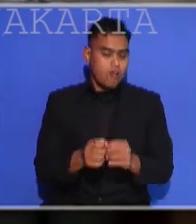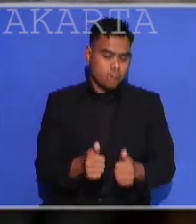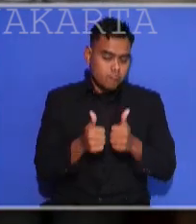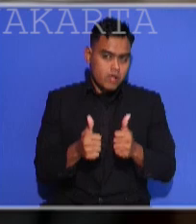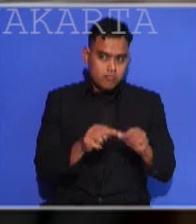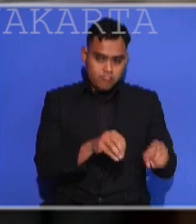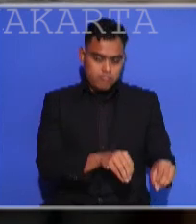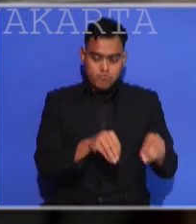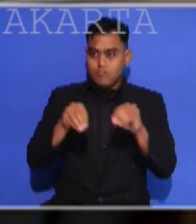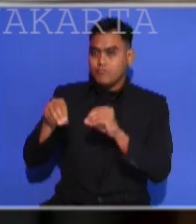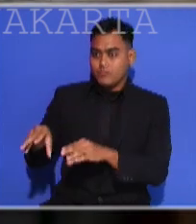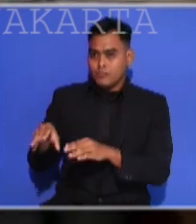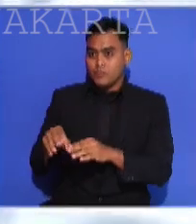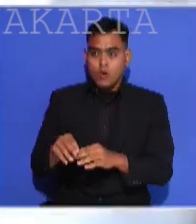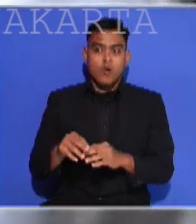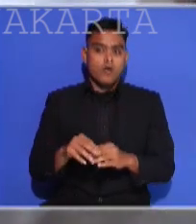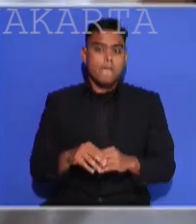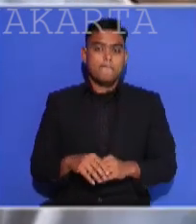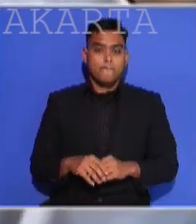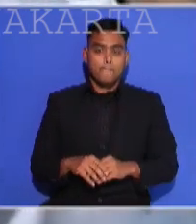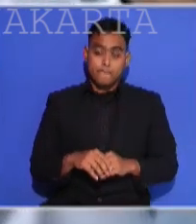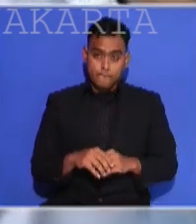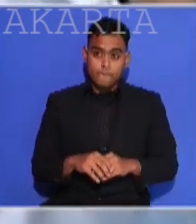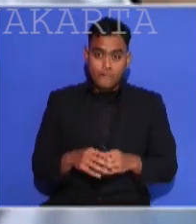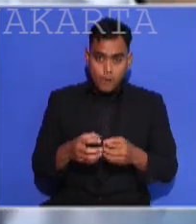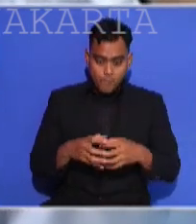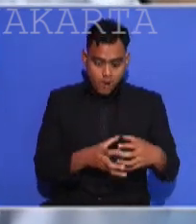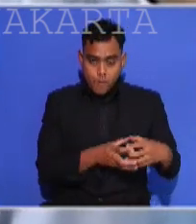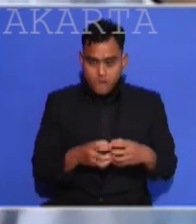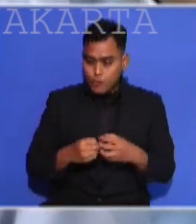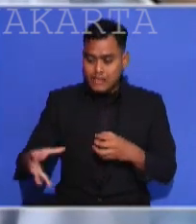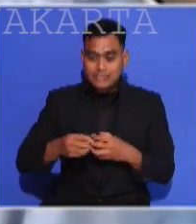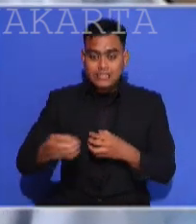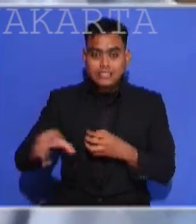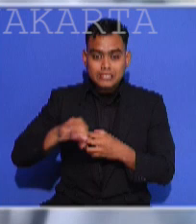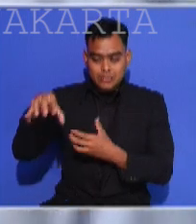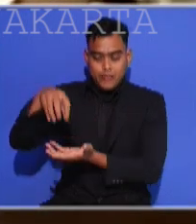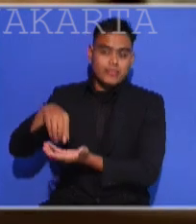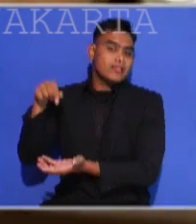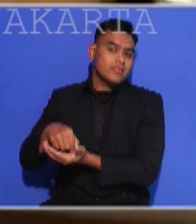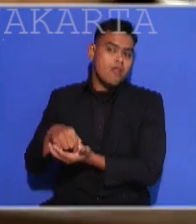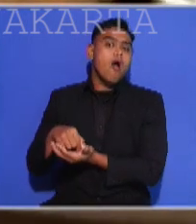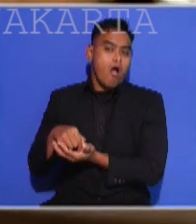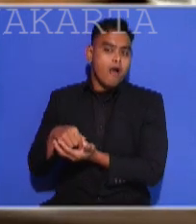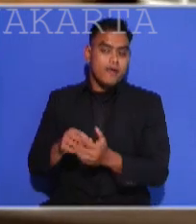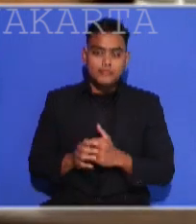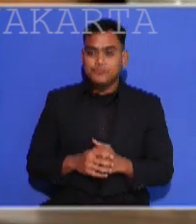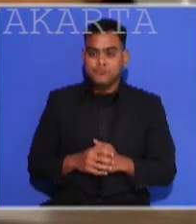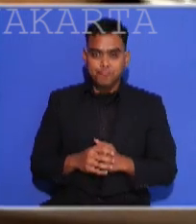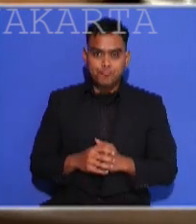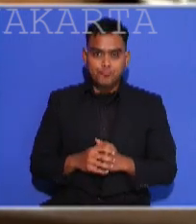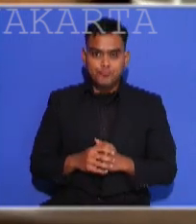peralatan evakuasi harus diaudit fungsinya apakah masih layak pakai ke depan komisi adpr ddiy